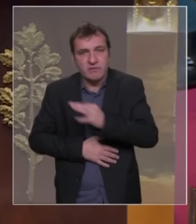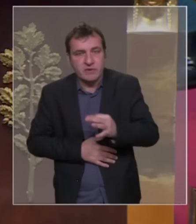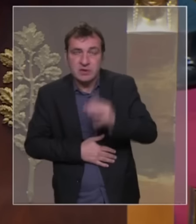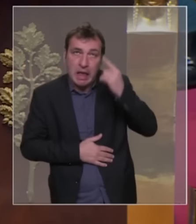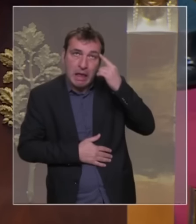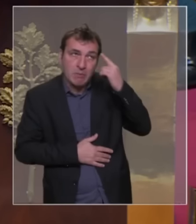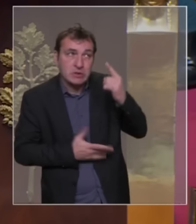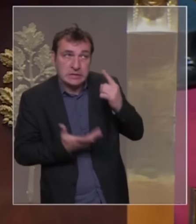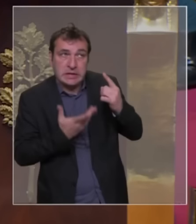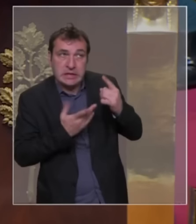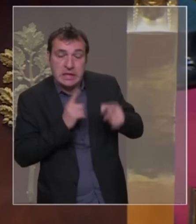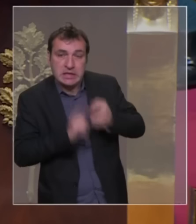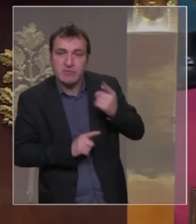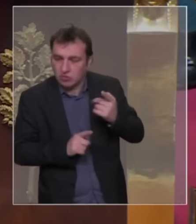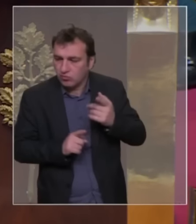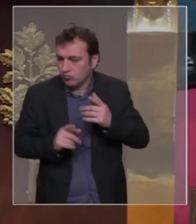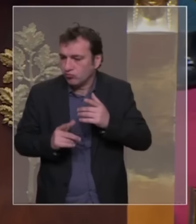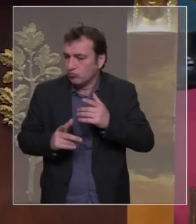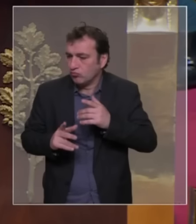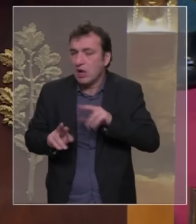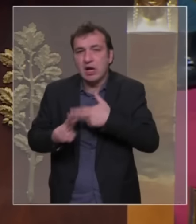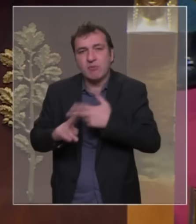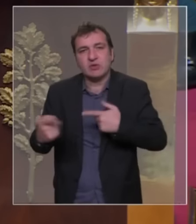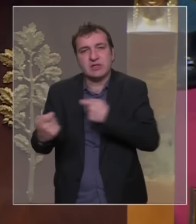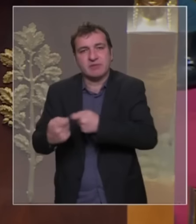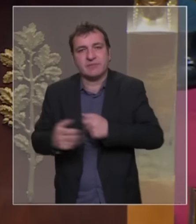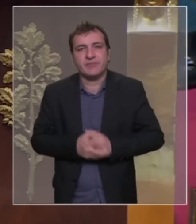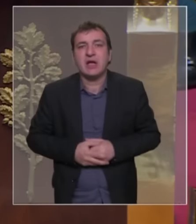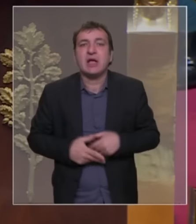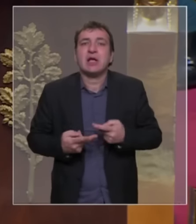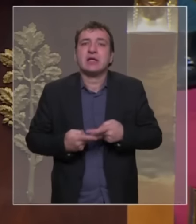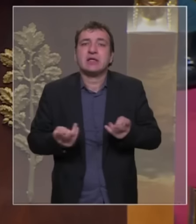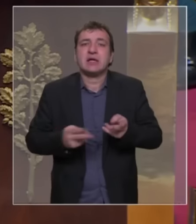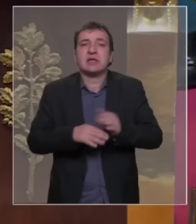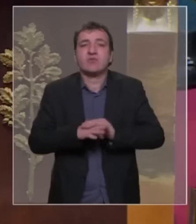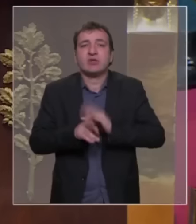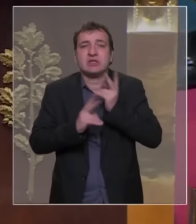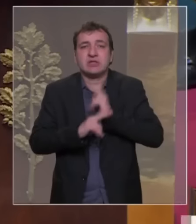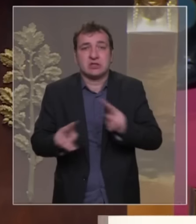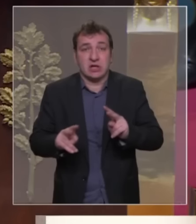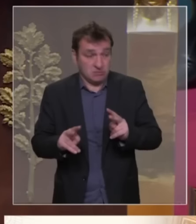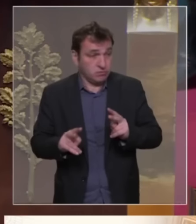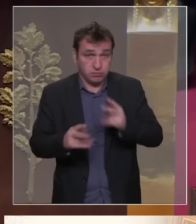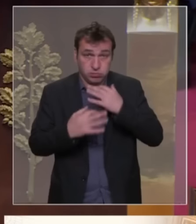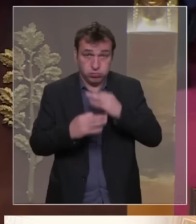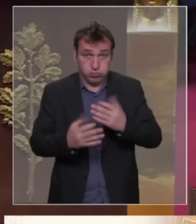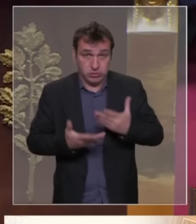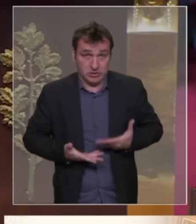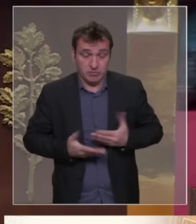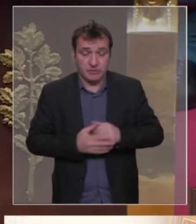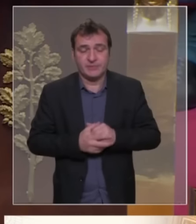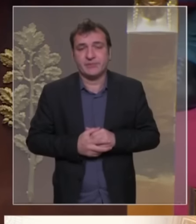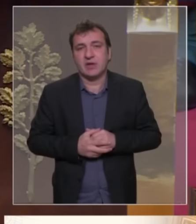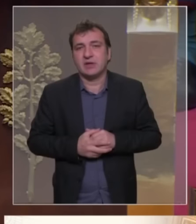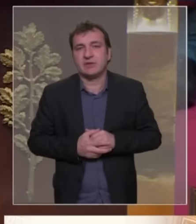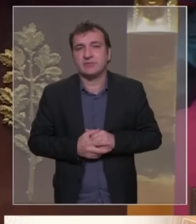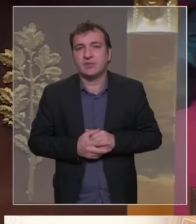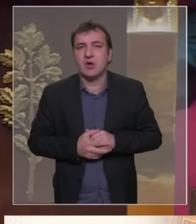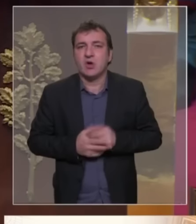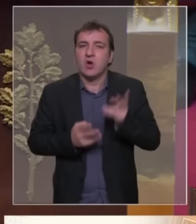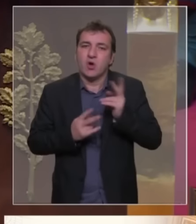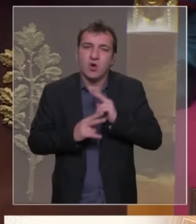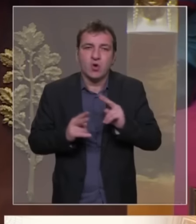messieurs les députés, la déclaration de politique générale que je suis en train de prononcer devant vous, c'est souvent l'occasion de passer en